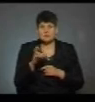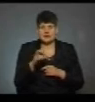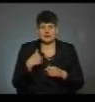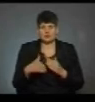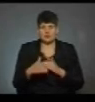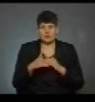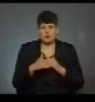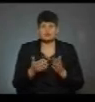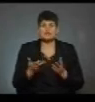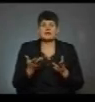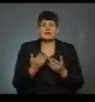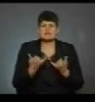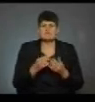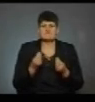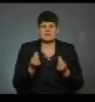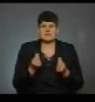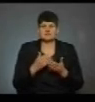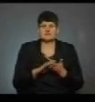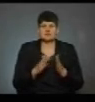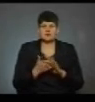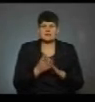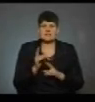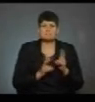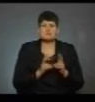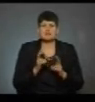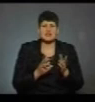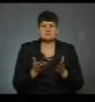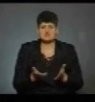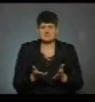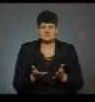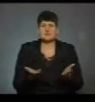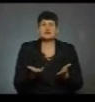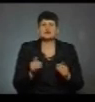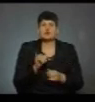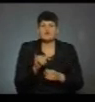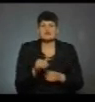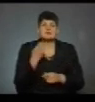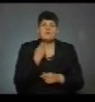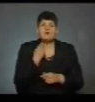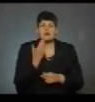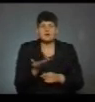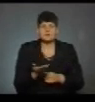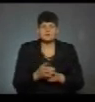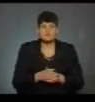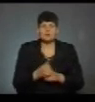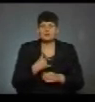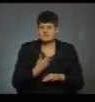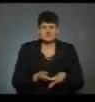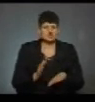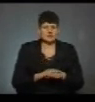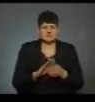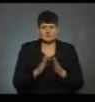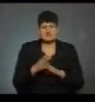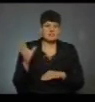зараз фінансова ситуація на підприємстві? Які у вас борги чи навпаки ситуація? У нас дуже тяжка ситуація на